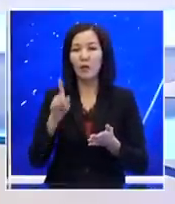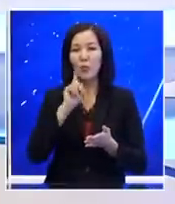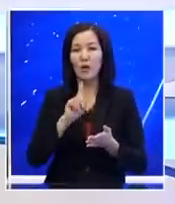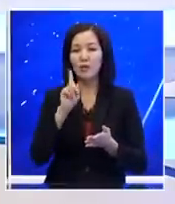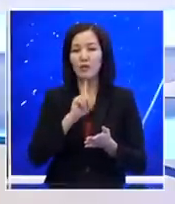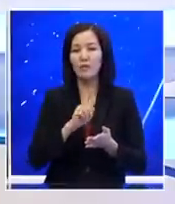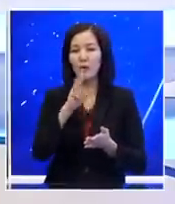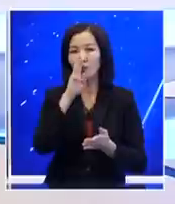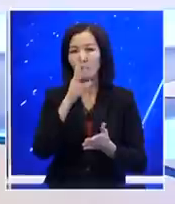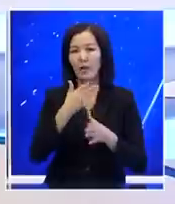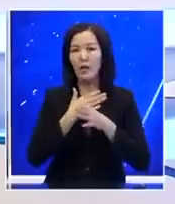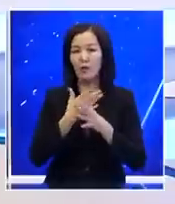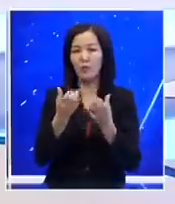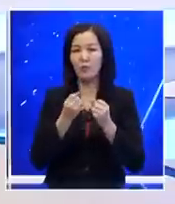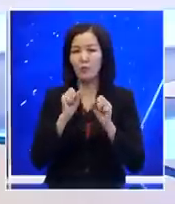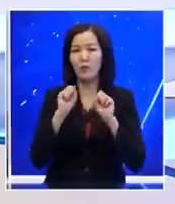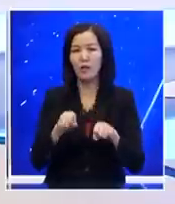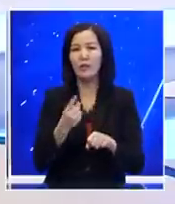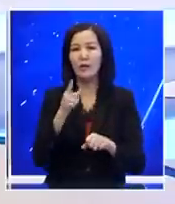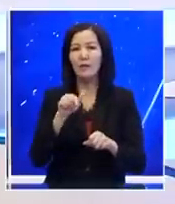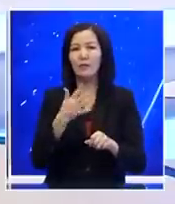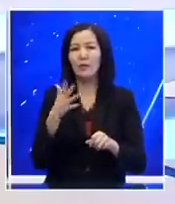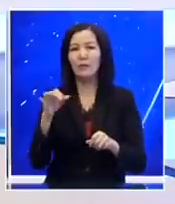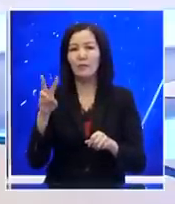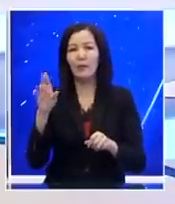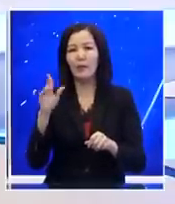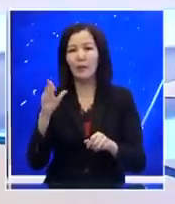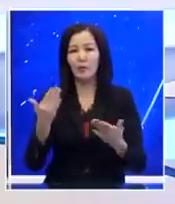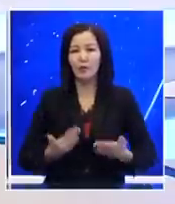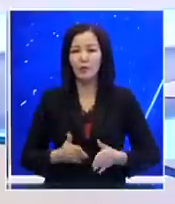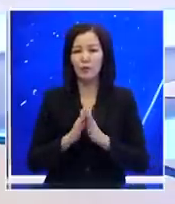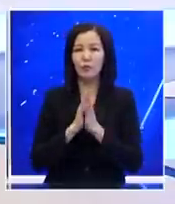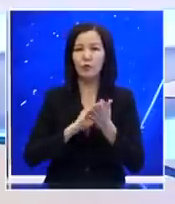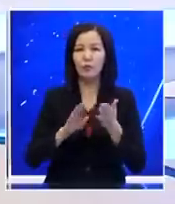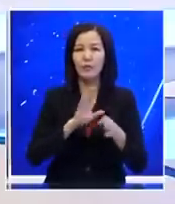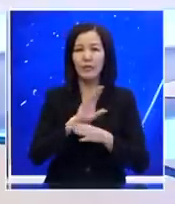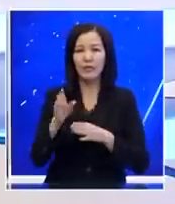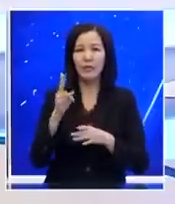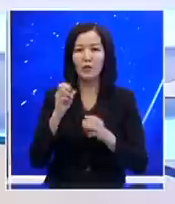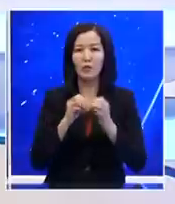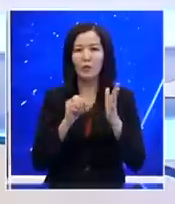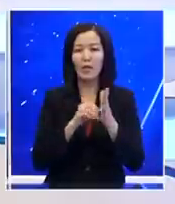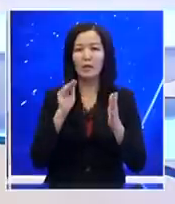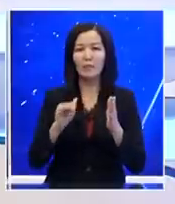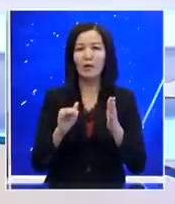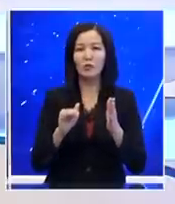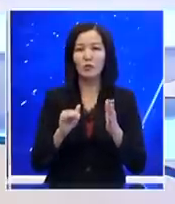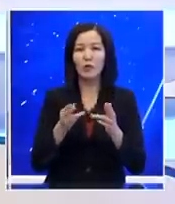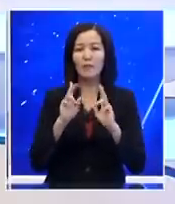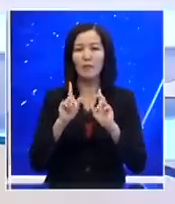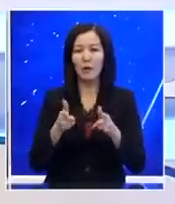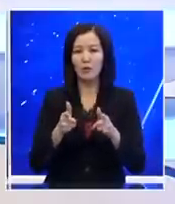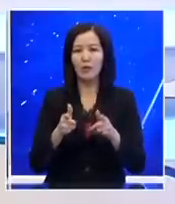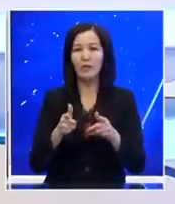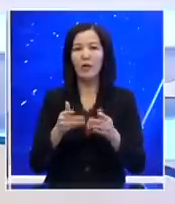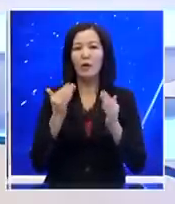Әлеуметтік жәрдемақыны алу үшін елімізден 1,5 миллионнан астам тұрғын өтініш білдірген. Оның 216 мыңға жуығы